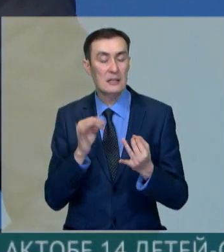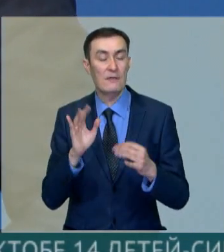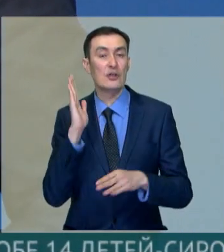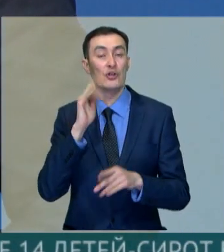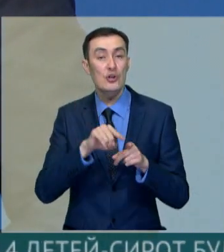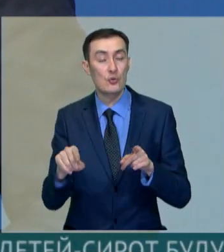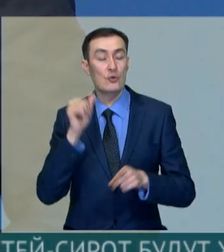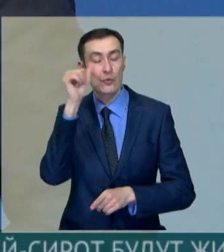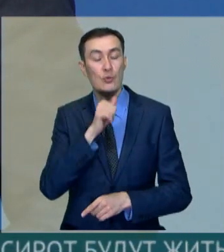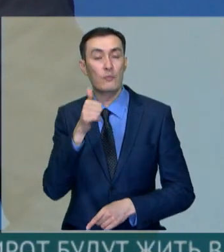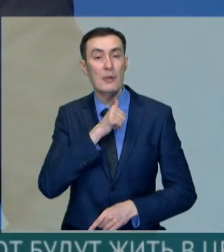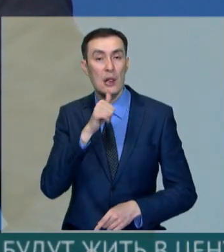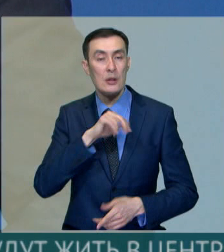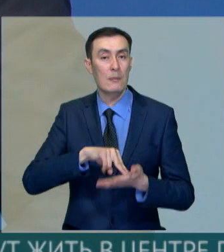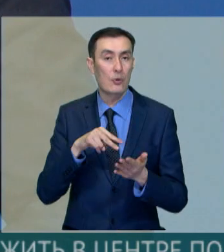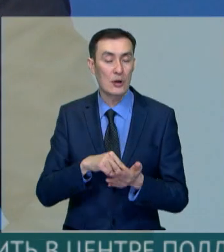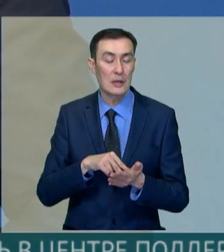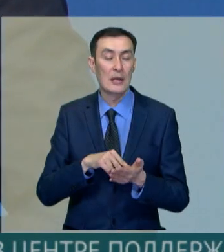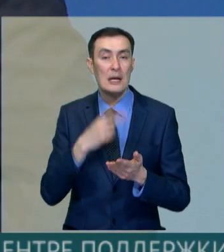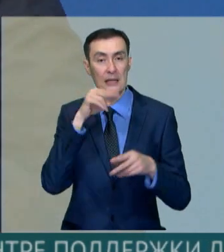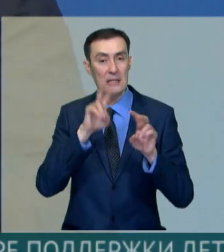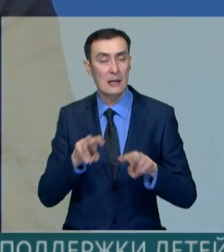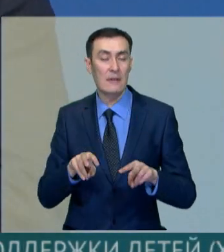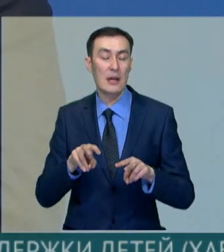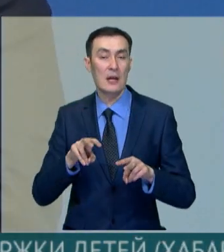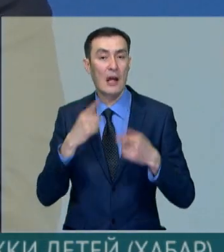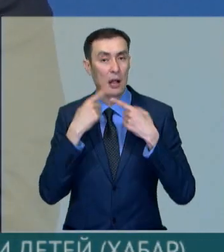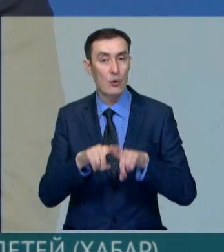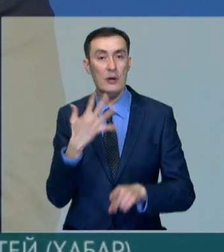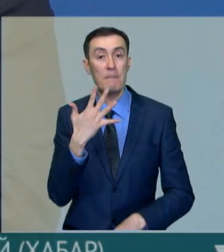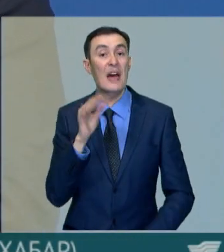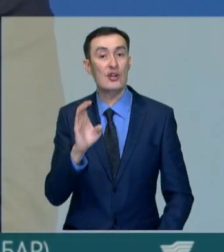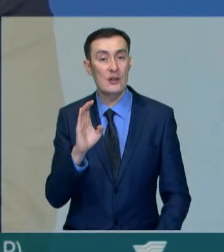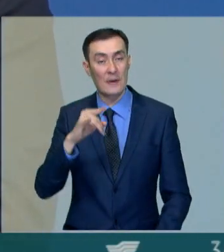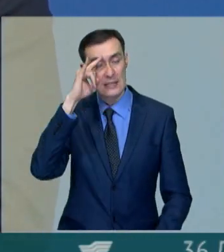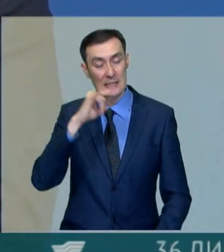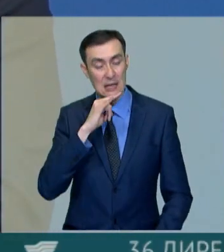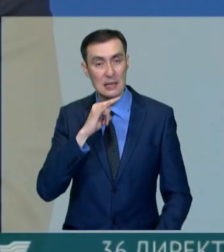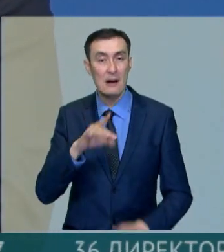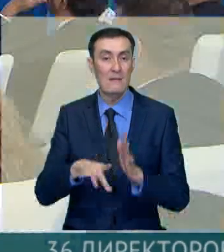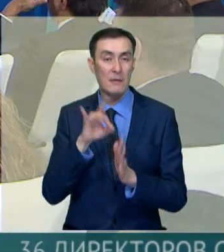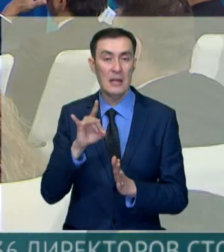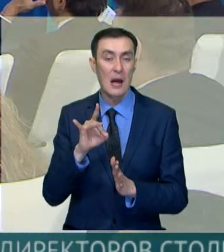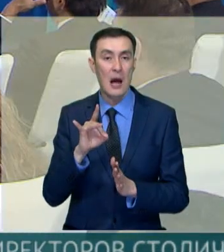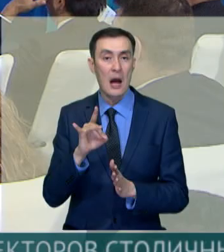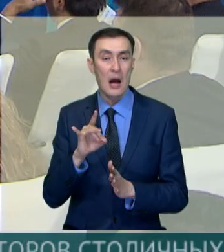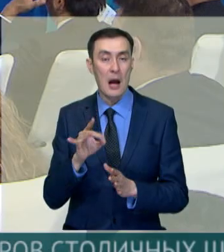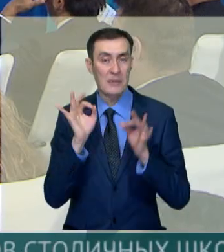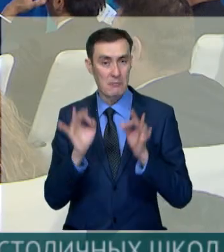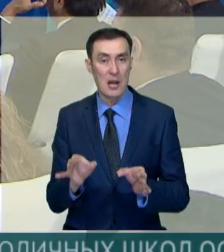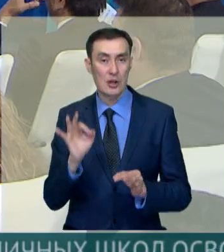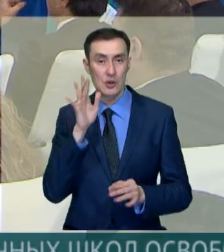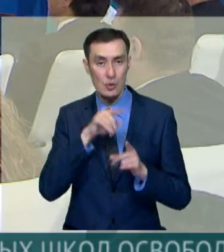планируется реализовать пилотный проект по тестированию технологии 5G в Казахстане, после чего определить оптимальные сроки для ее внедрения в